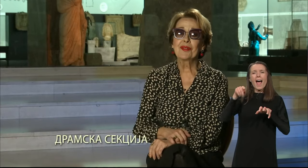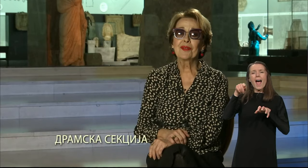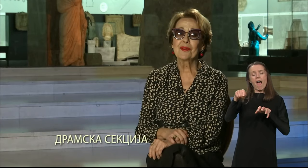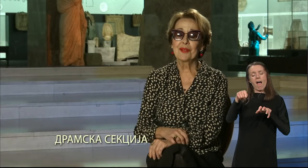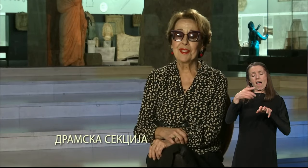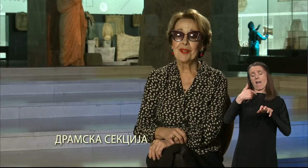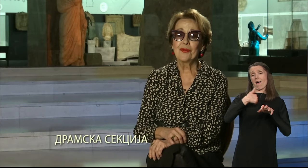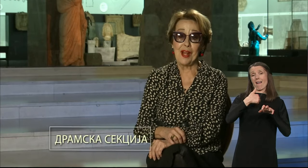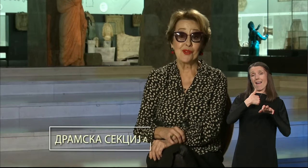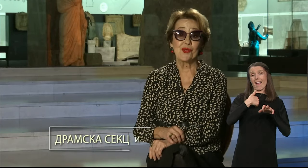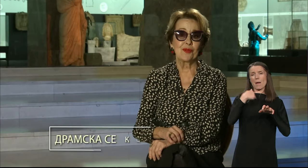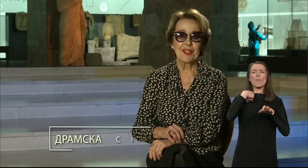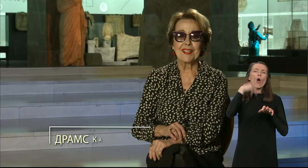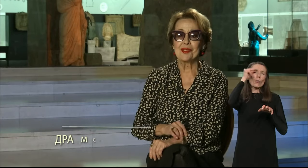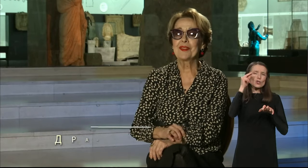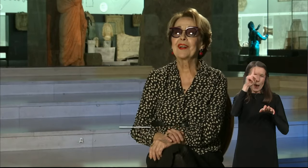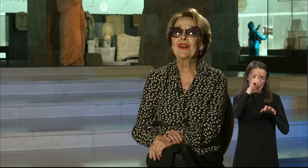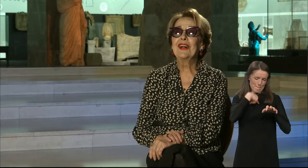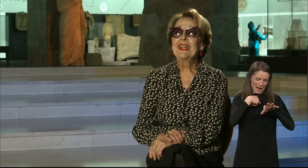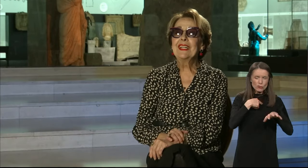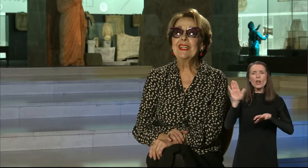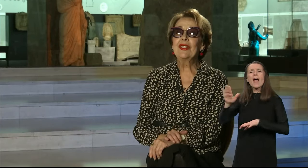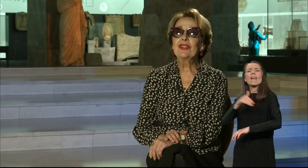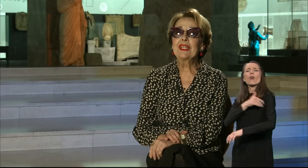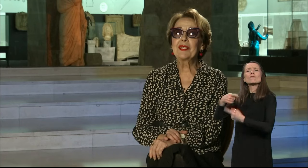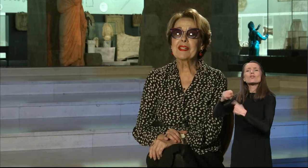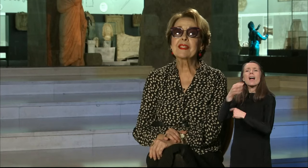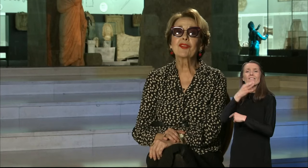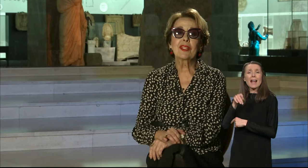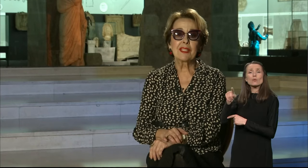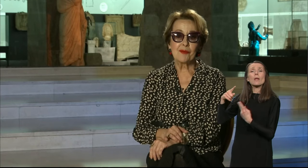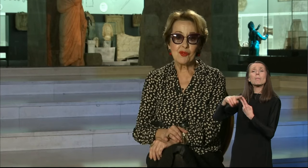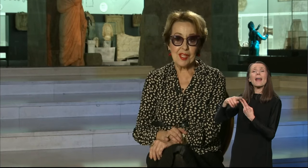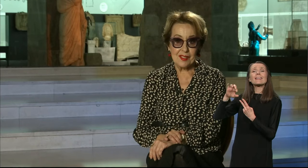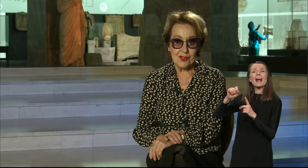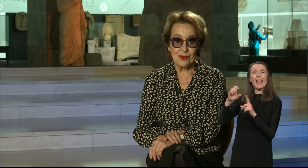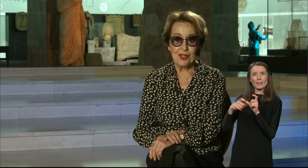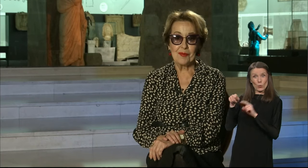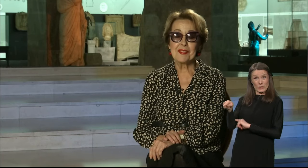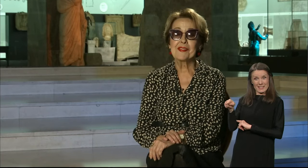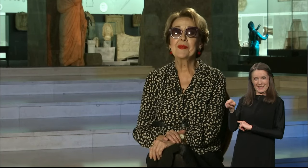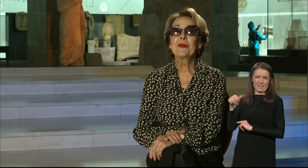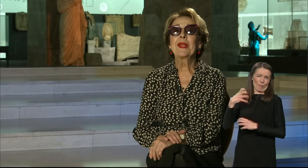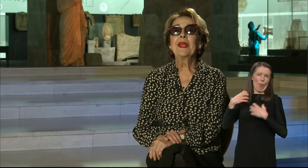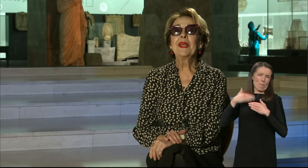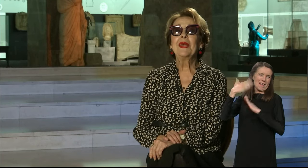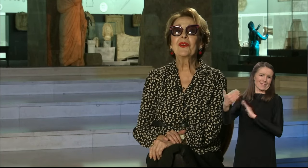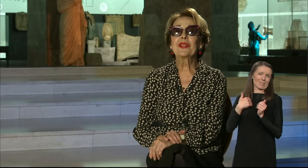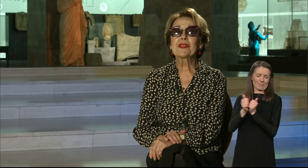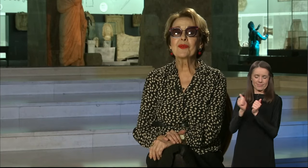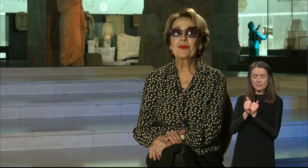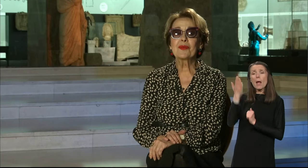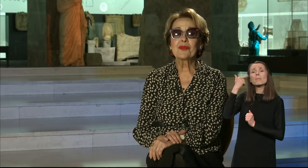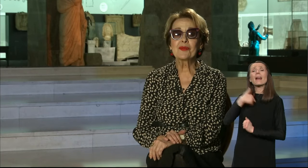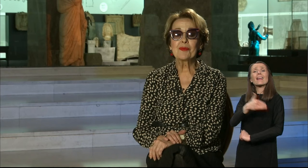je bio u odeljenju francuskom, da kažem tako. I onda ja sam vodila dramsku sekciju u gimnaziji i